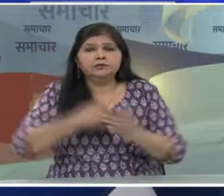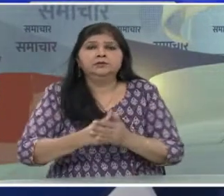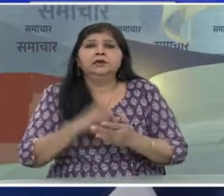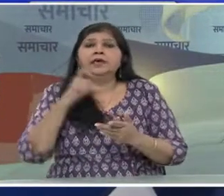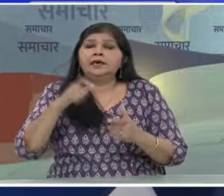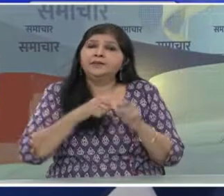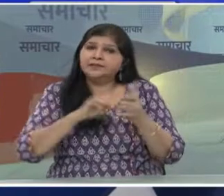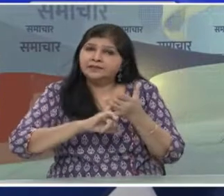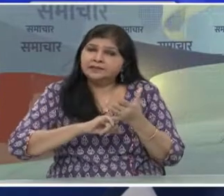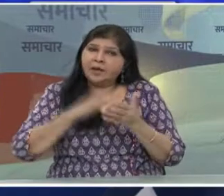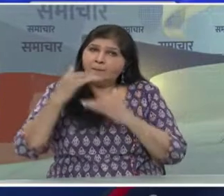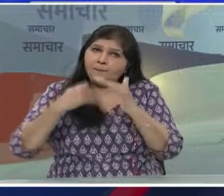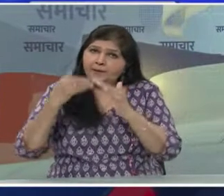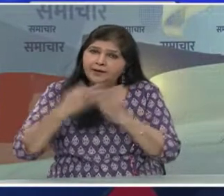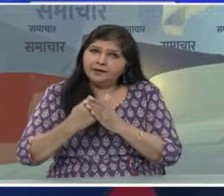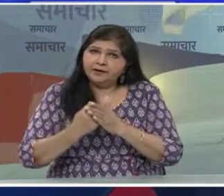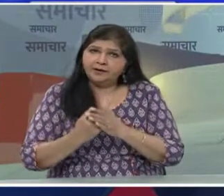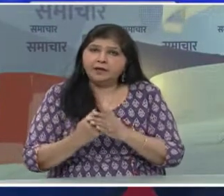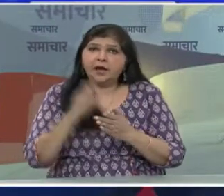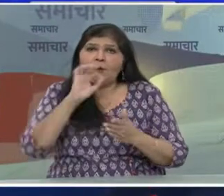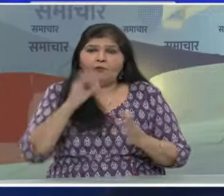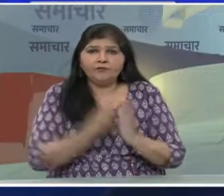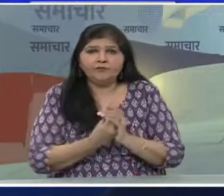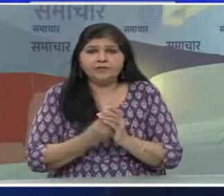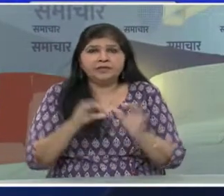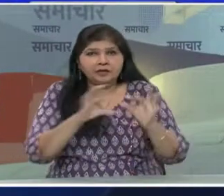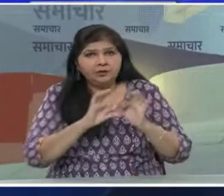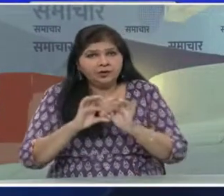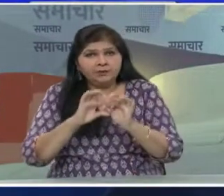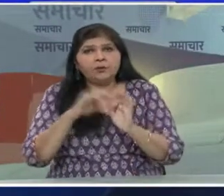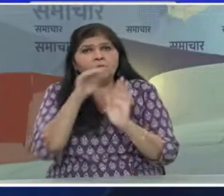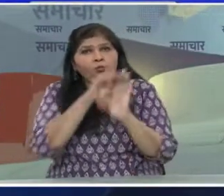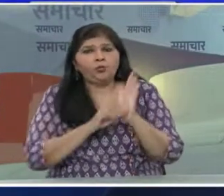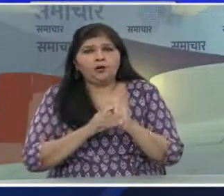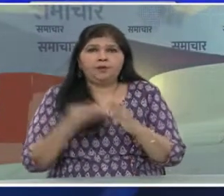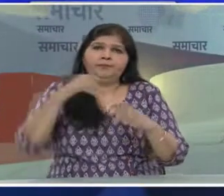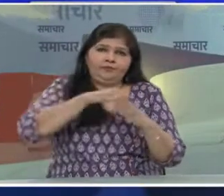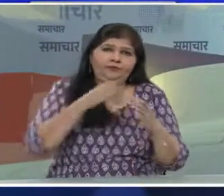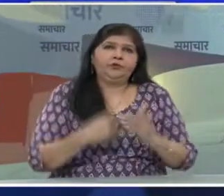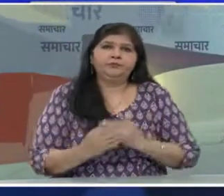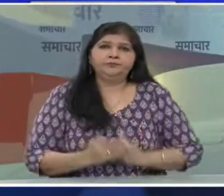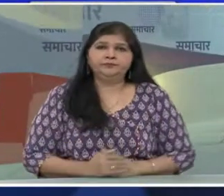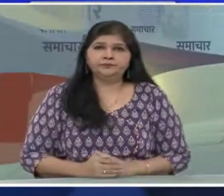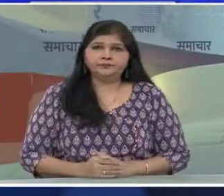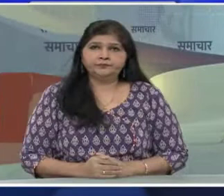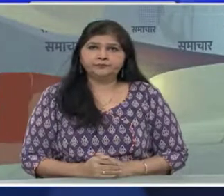साथ कोलैबोरेट करके इस प्रोग्राम को किया जाएगा।